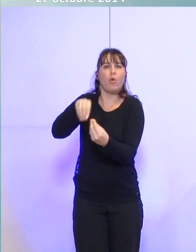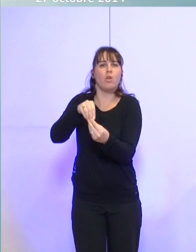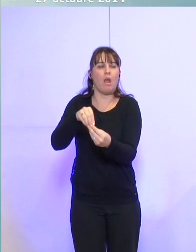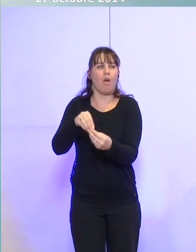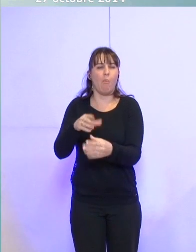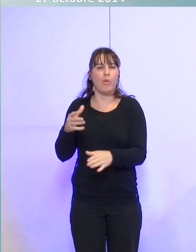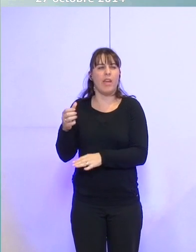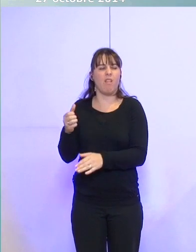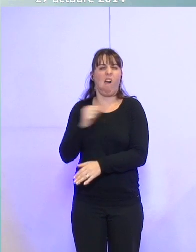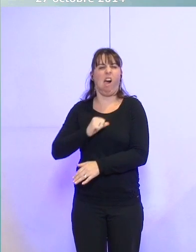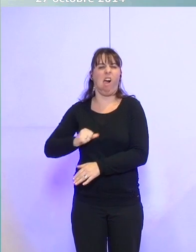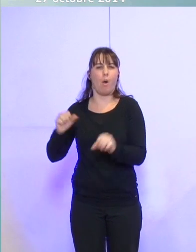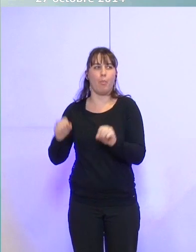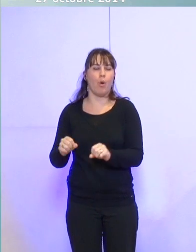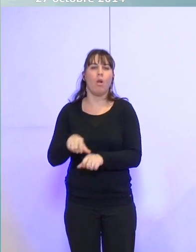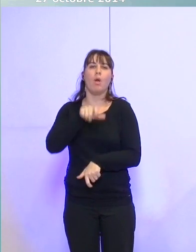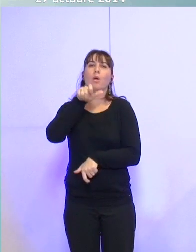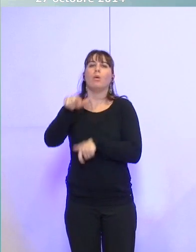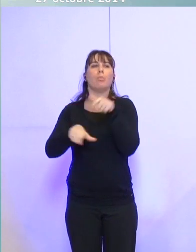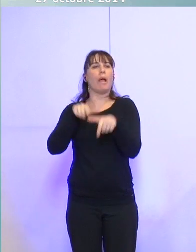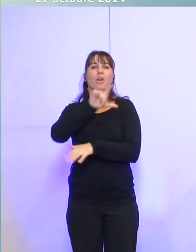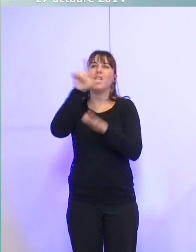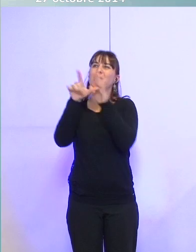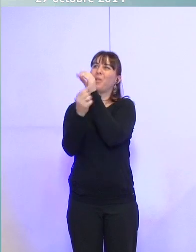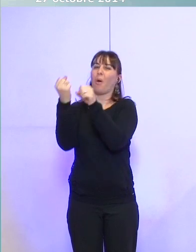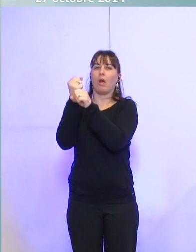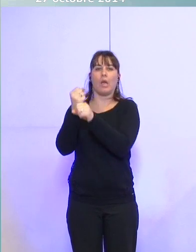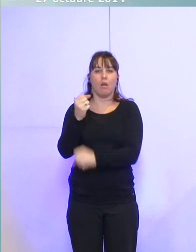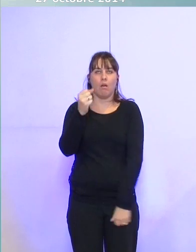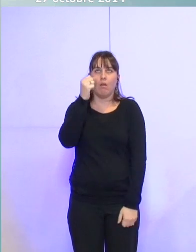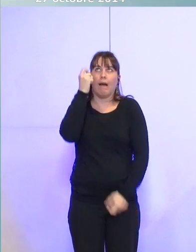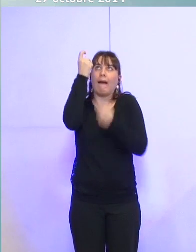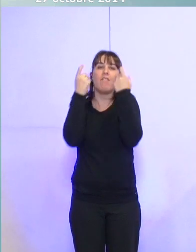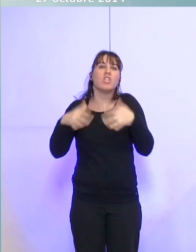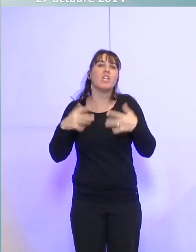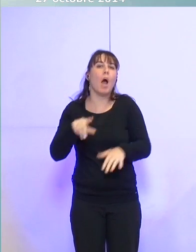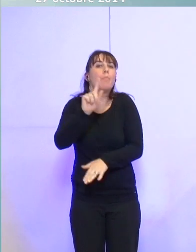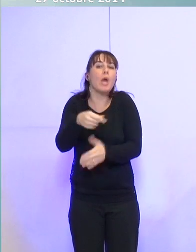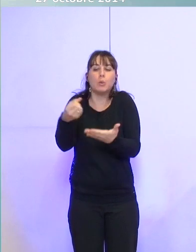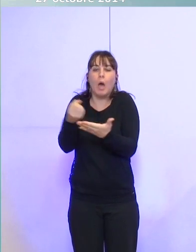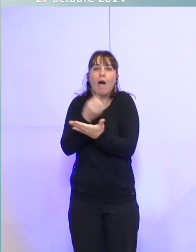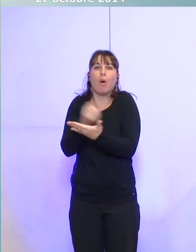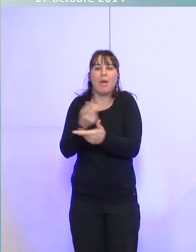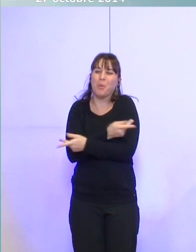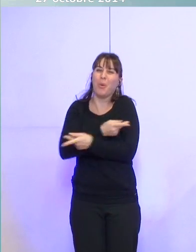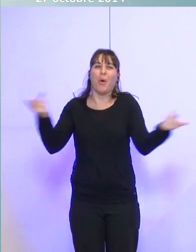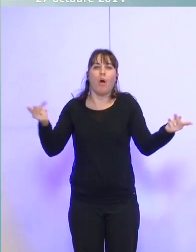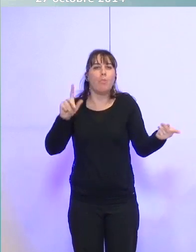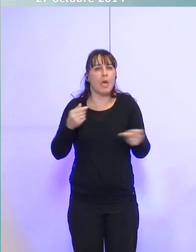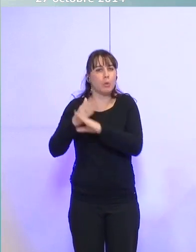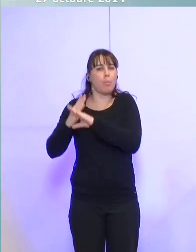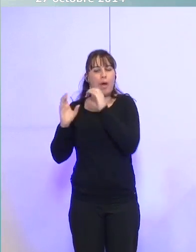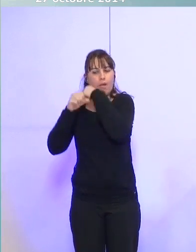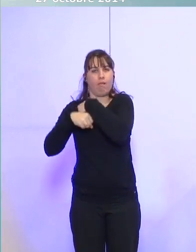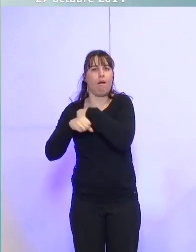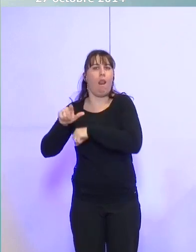forts, le législateur y a bien évidemment pensé. Hein. Il y a des catégories de données qui sont exclues de la libération des données